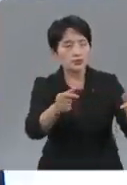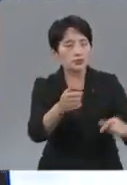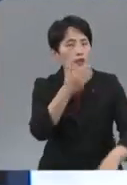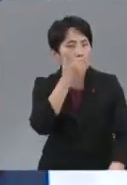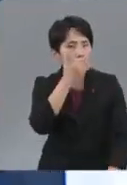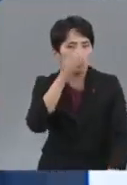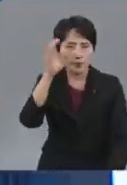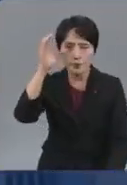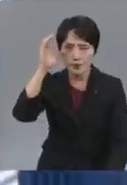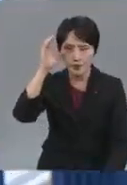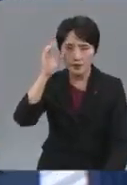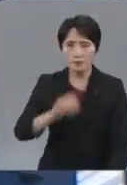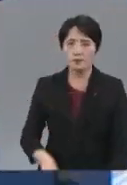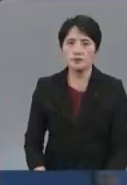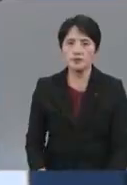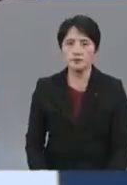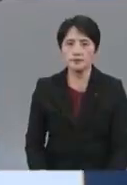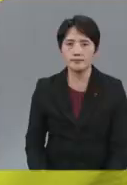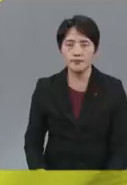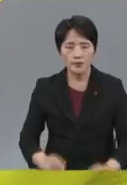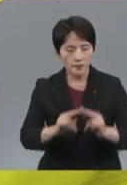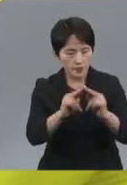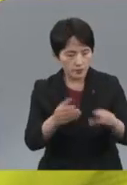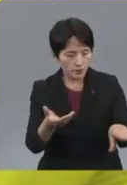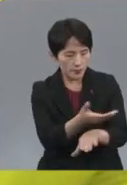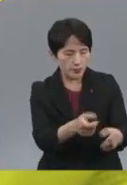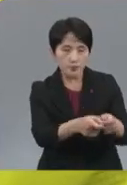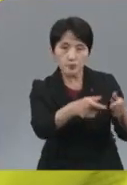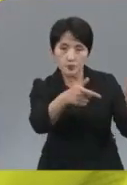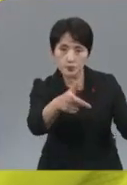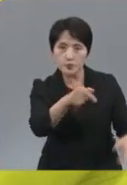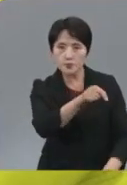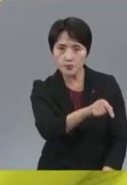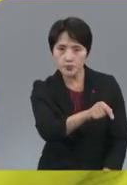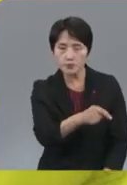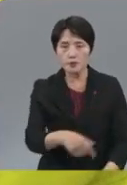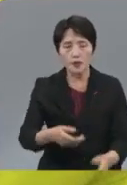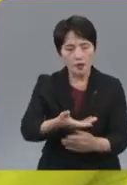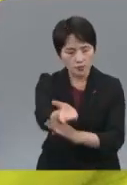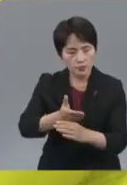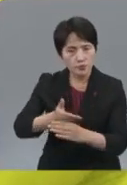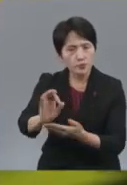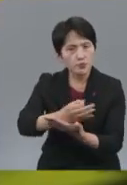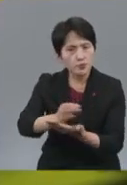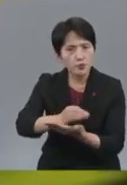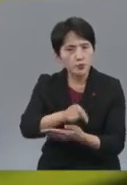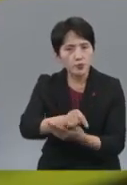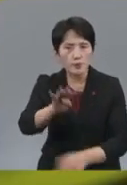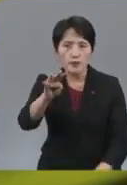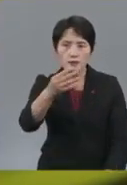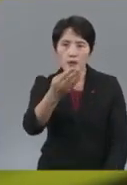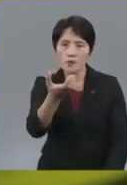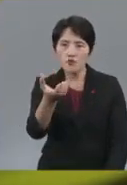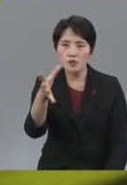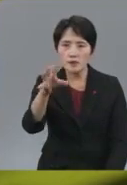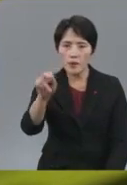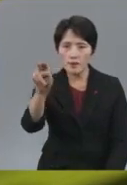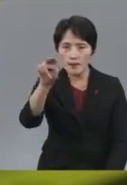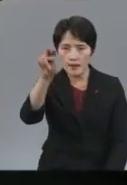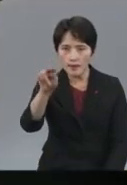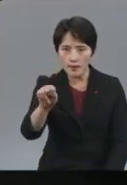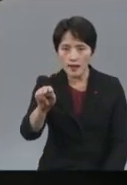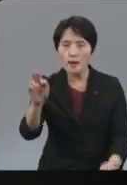2% банк прогнозирует что темпы снижения инфляции в наступившем году будут медленнее чем ожидалось